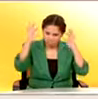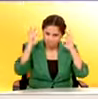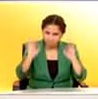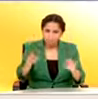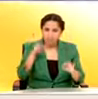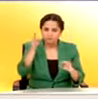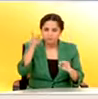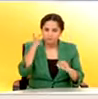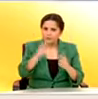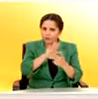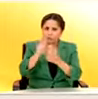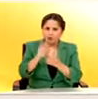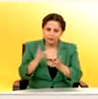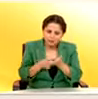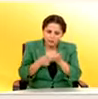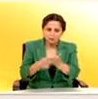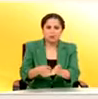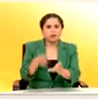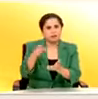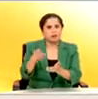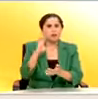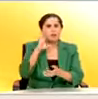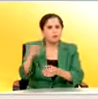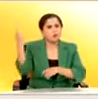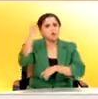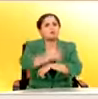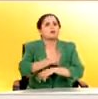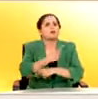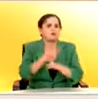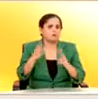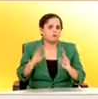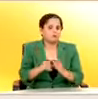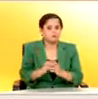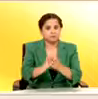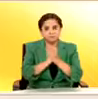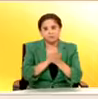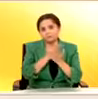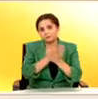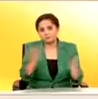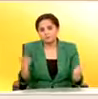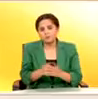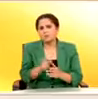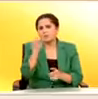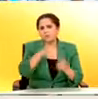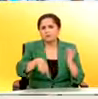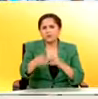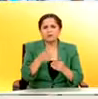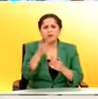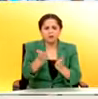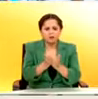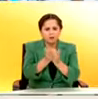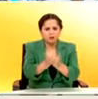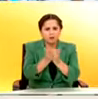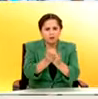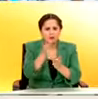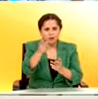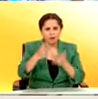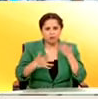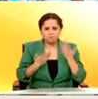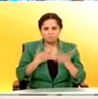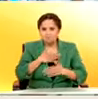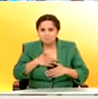को सम्मान देने का एक खास दिन है। साथियों, जो लोग नेवी से जुड़े टूरिज्म में रुचि रखते